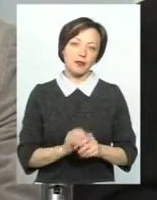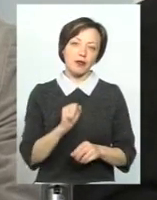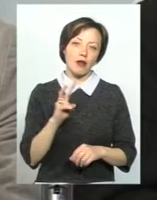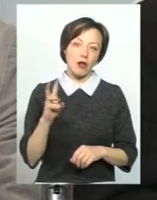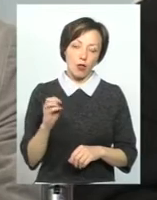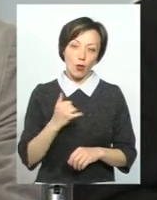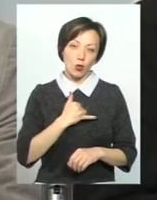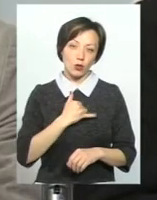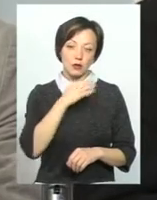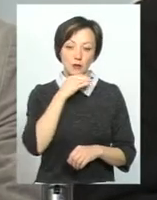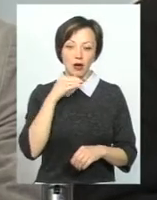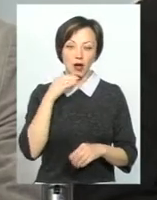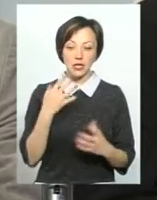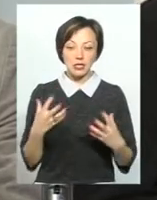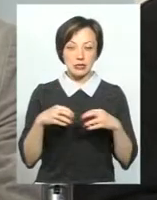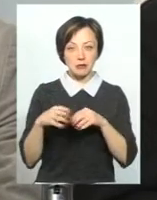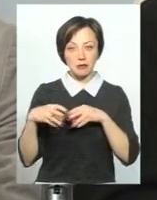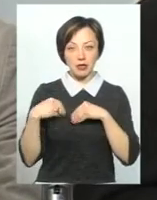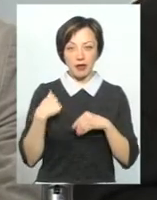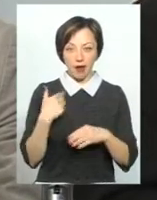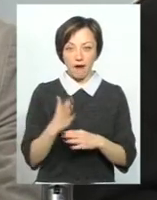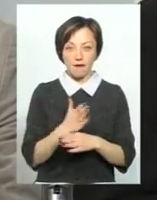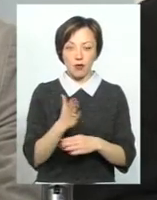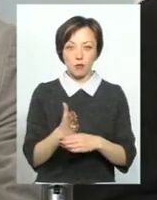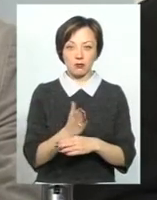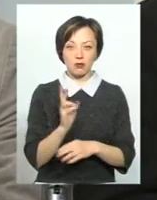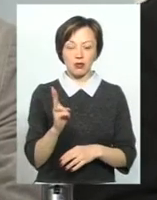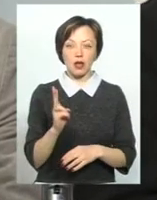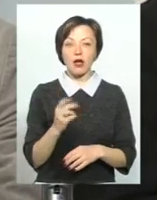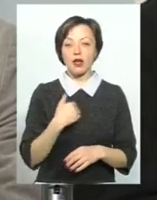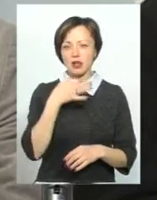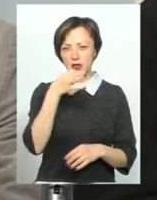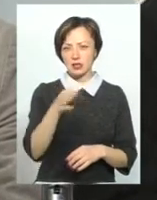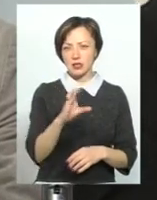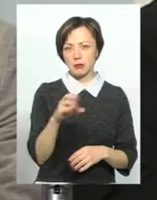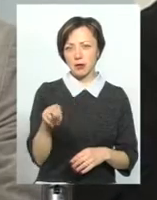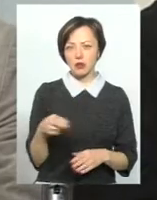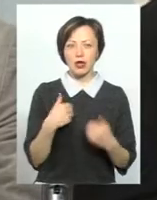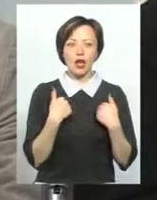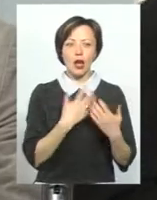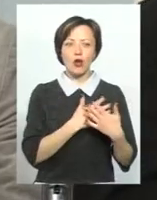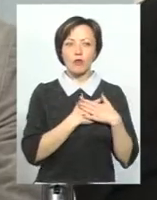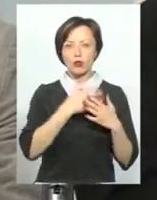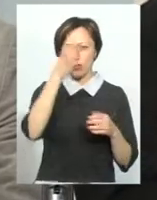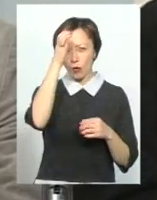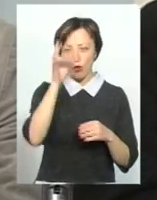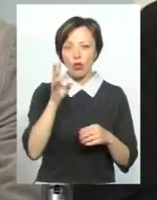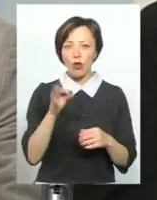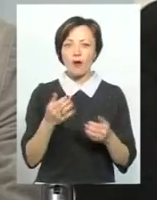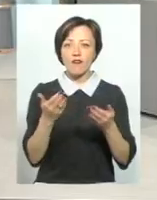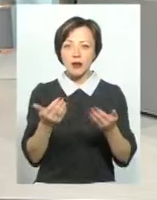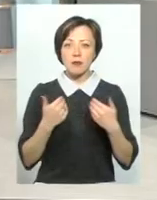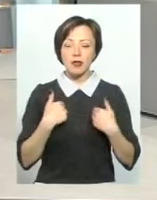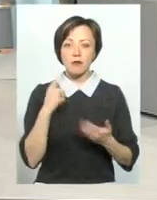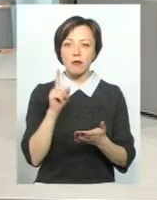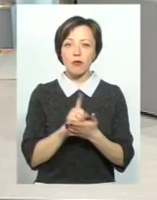нас багато спільного. Я виробничник. Я йому кажу, Сергій Платонович, ну я люблю науку, але ви мені